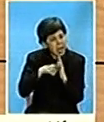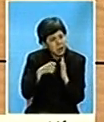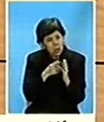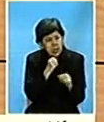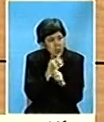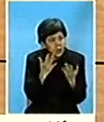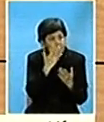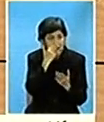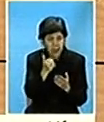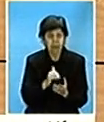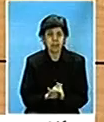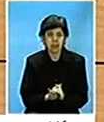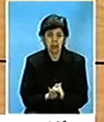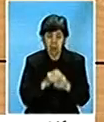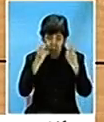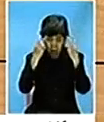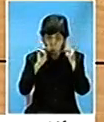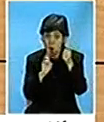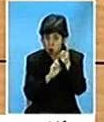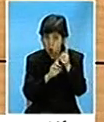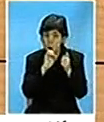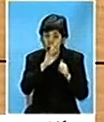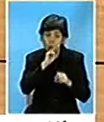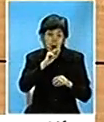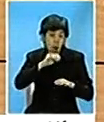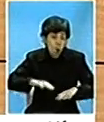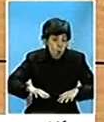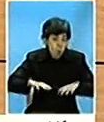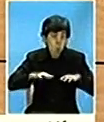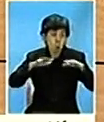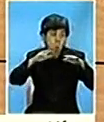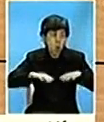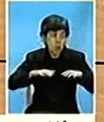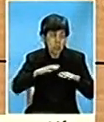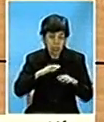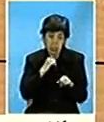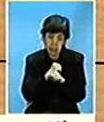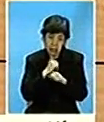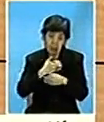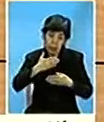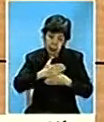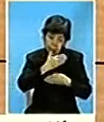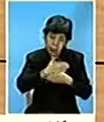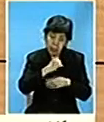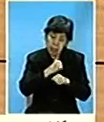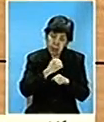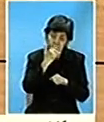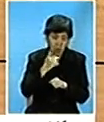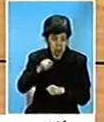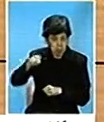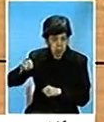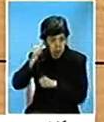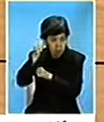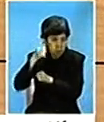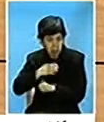ไมถึงไม่ทำรองนายกเคยพูดว่าเวลาน้ำท่วมนะทำไมจะทำแก่งเสือเต้นคนต่อต้านหายไป